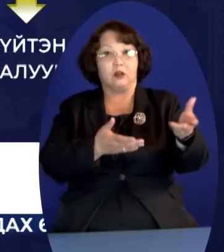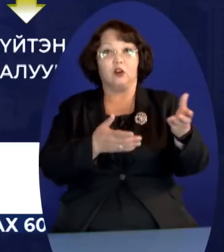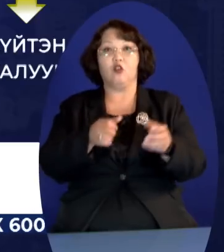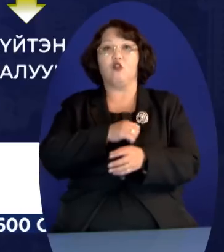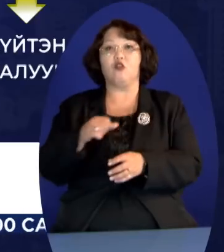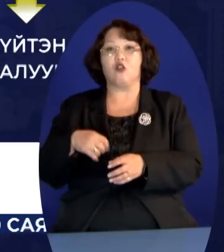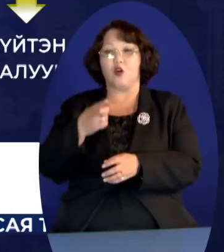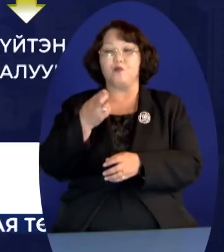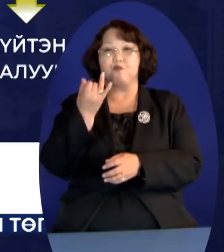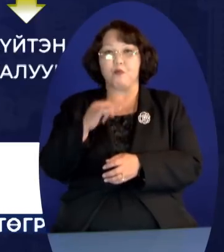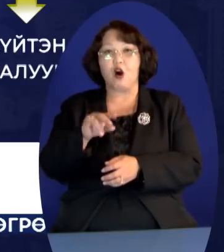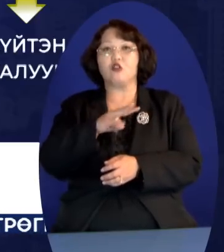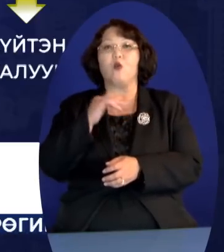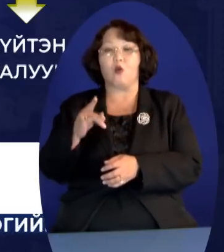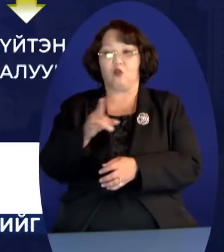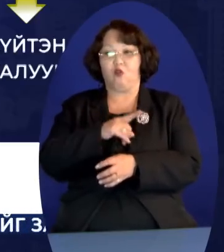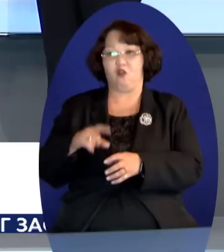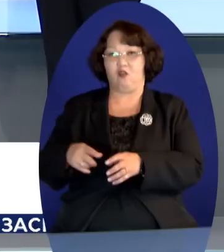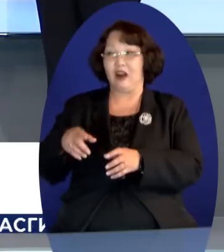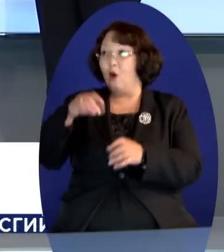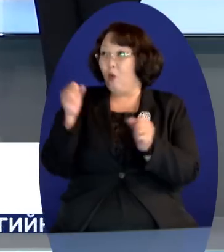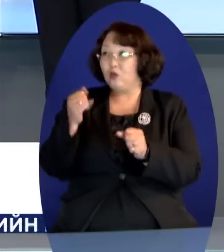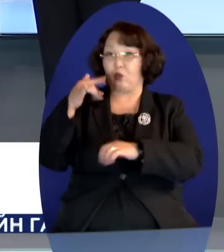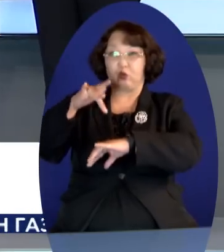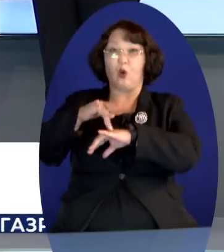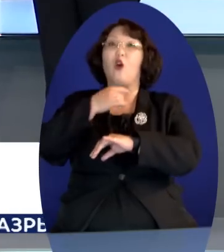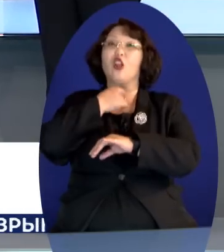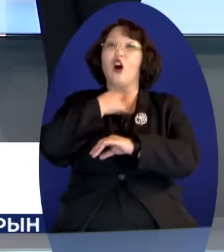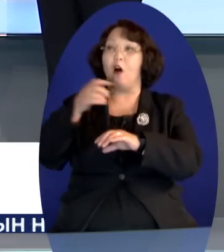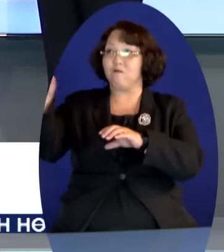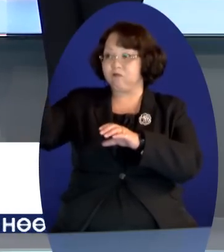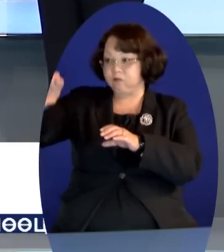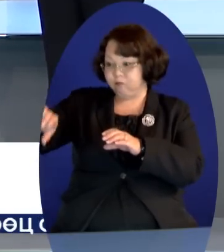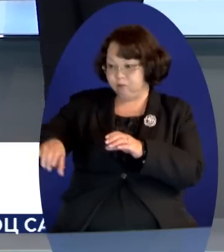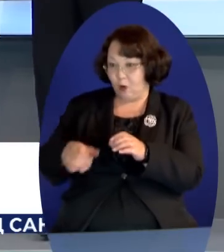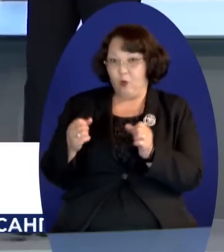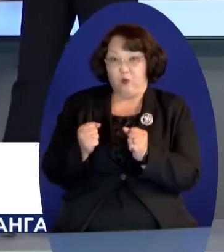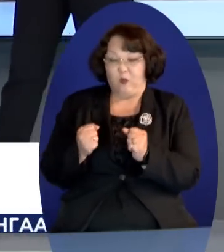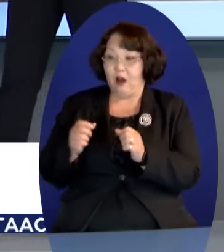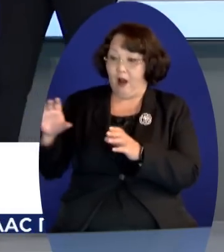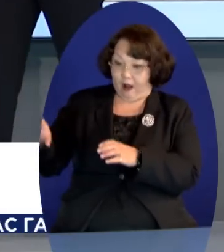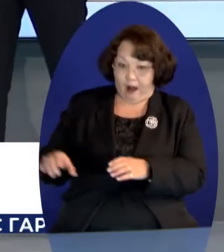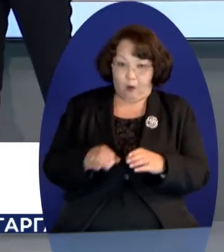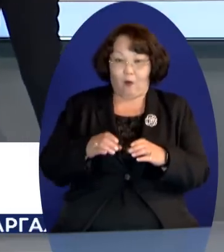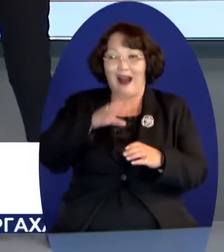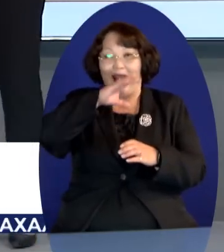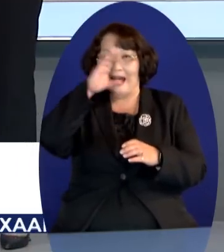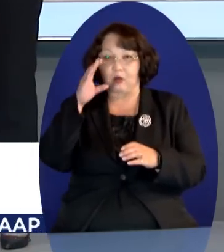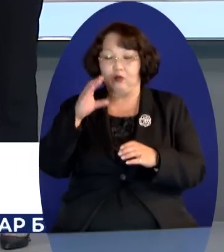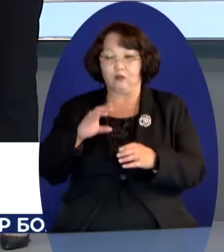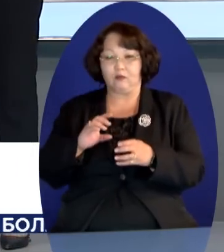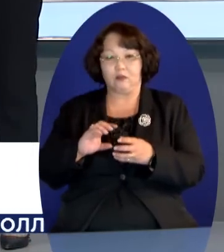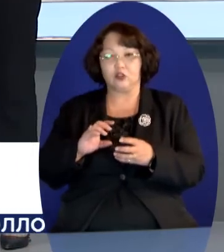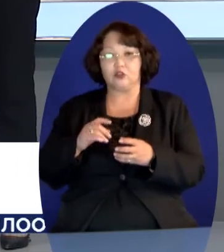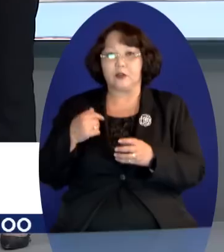гэсэн бойлор ашигладаг юм байна. За эндээс юу гэж дүгнэх гээд байна гэвэл за зэвтэй ус гарч байгаа шалтгаан бол энэ аж ахуй нэгжүүд